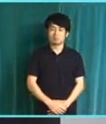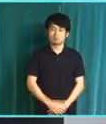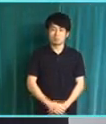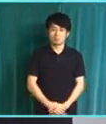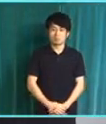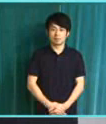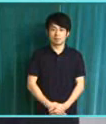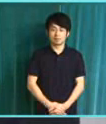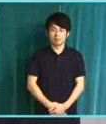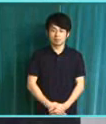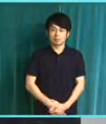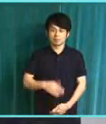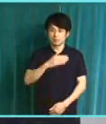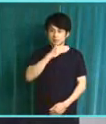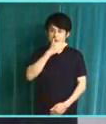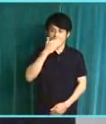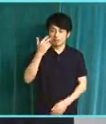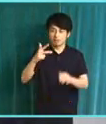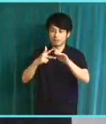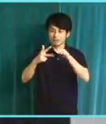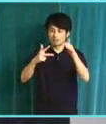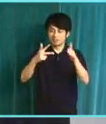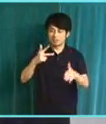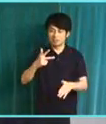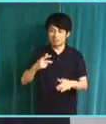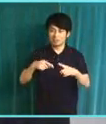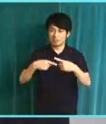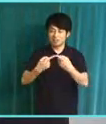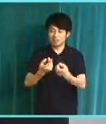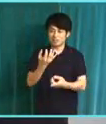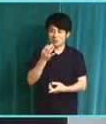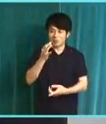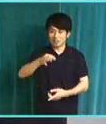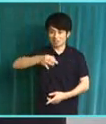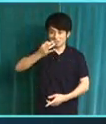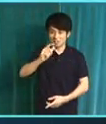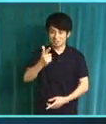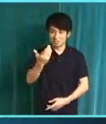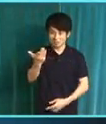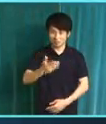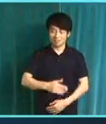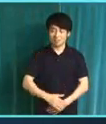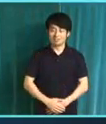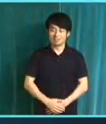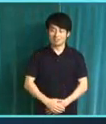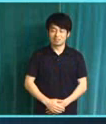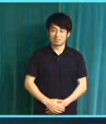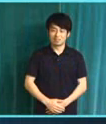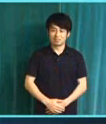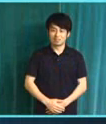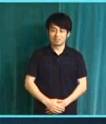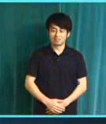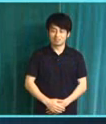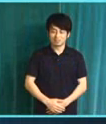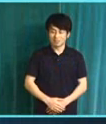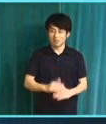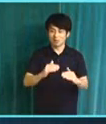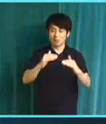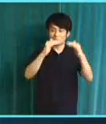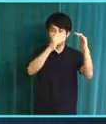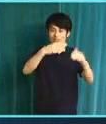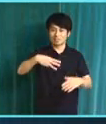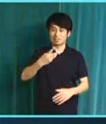れだけの立派な施設、入場料が気になるんですけれども、 はい、 いかがですか。 はい、 はい、 大人の方